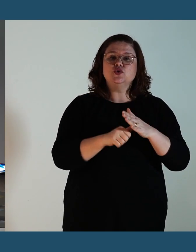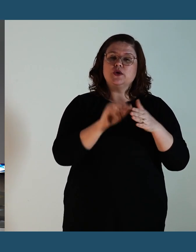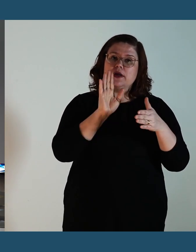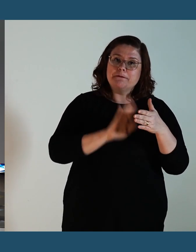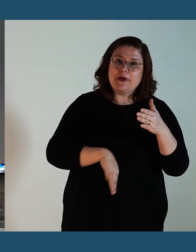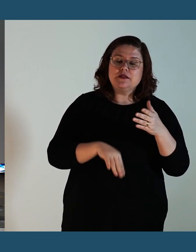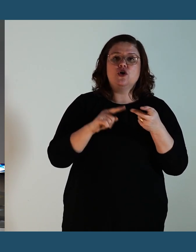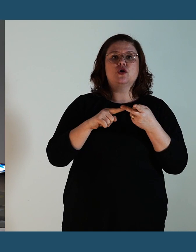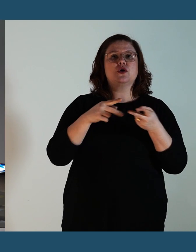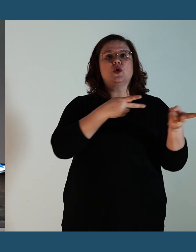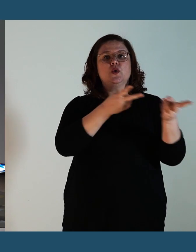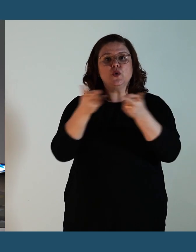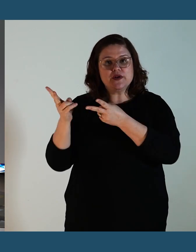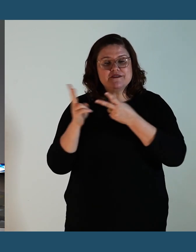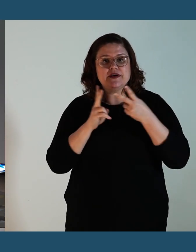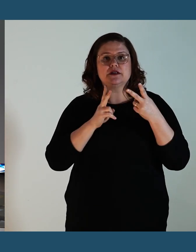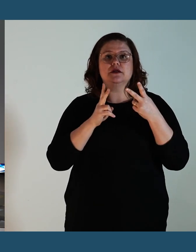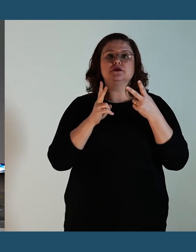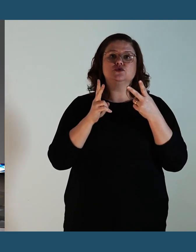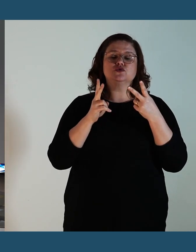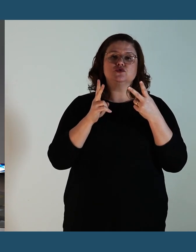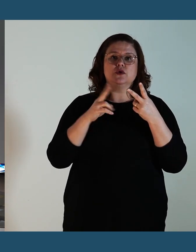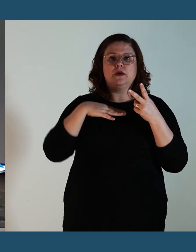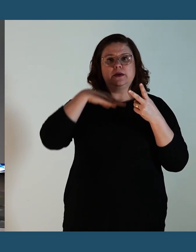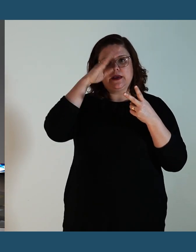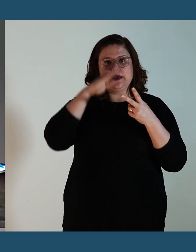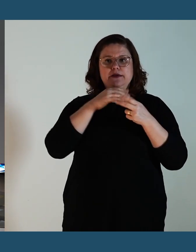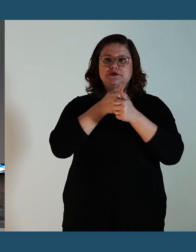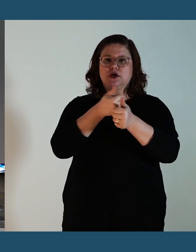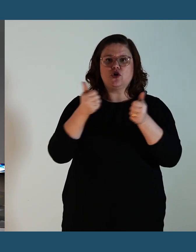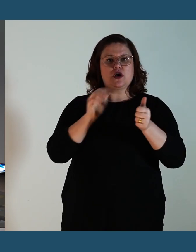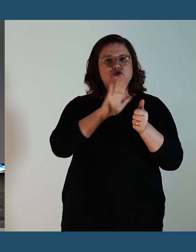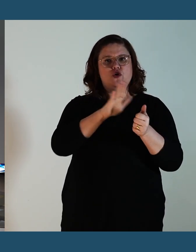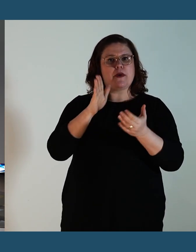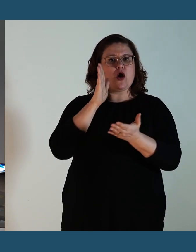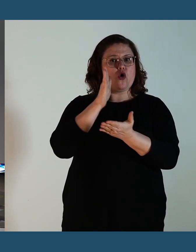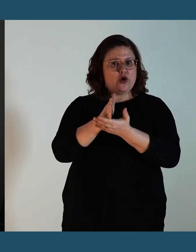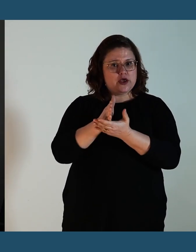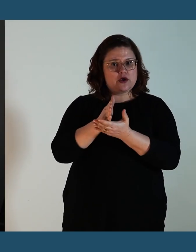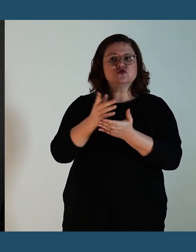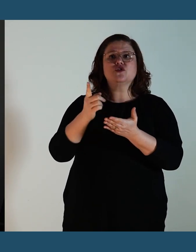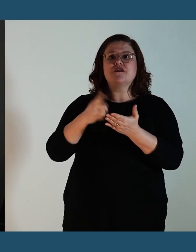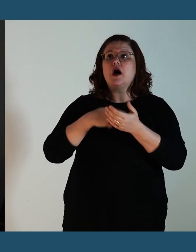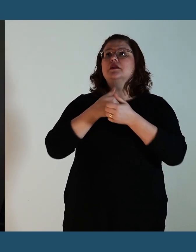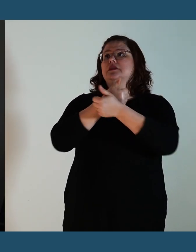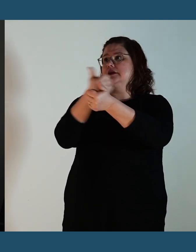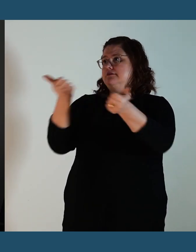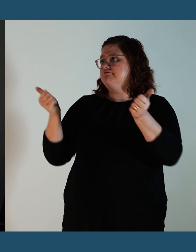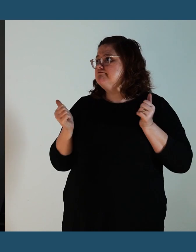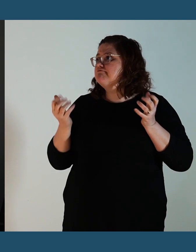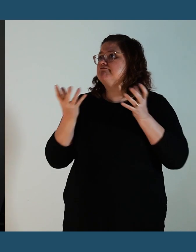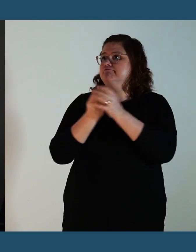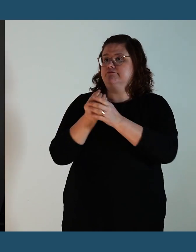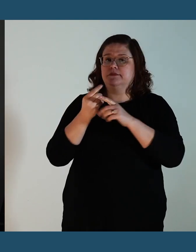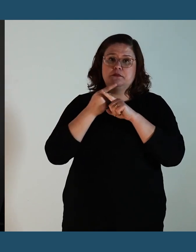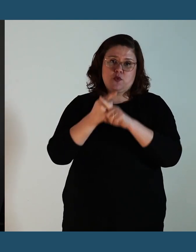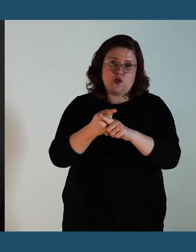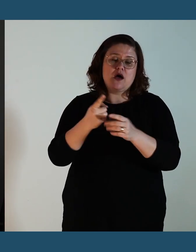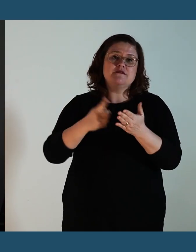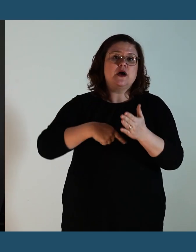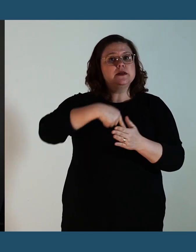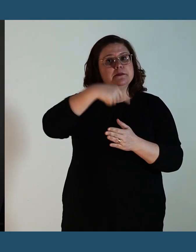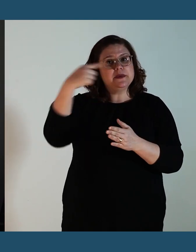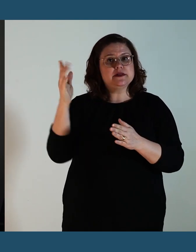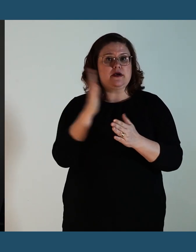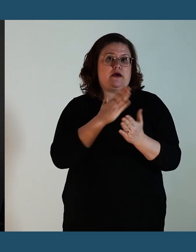syrjimättömyyteen, yhdenvertaisuuteen ja jokaisen ihmisen oikeuksien toteutumiseen tarvitaan meitä kaikkia. Se on pitkäjänteistä työtä,